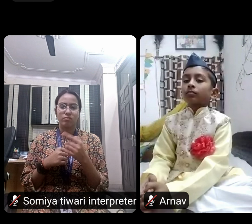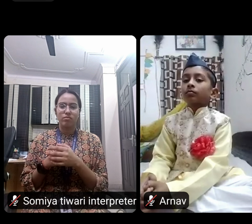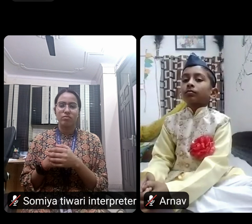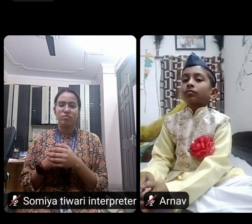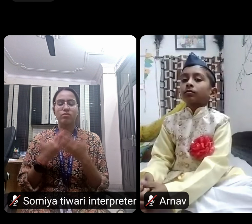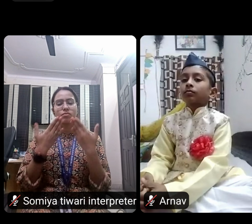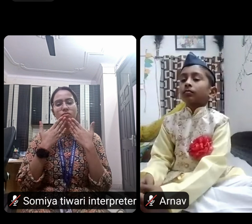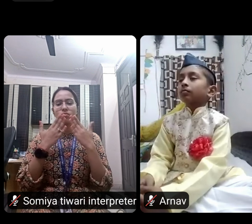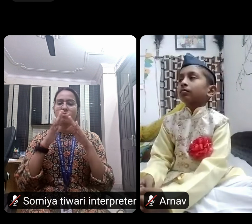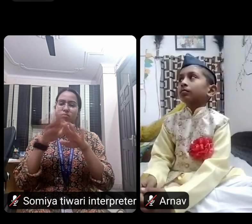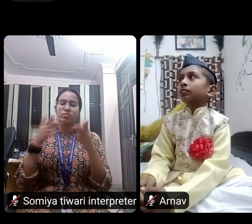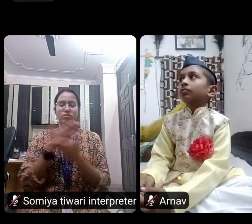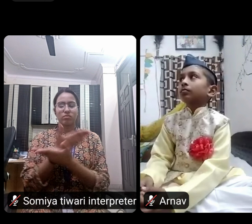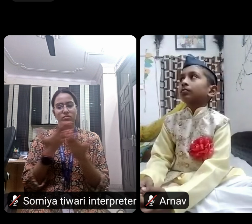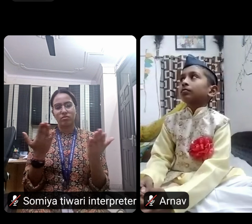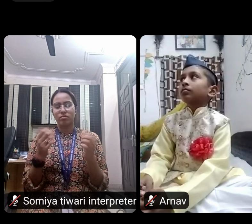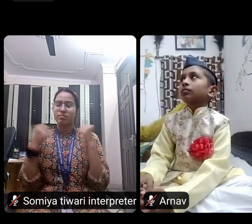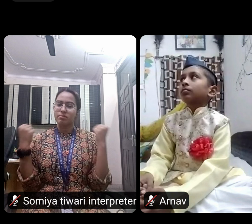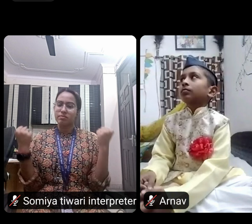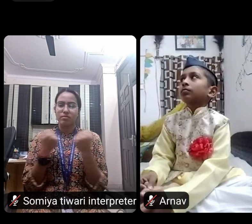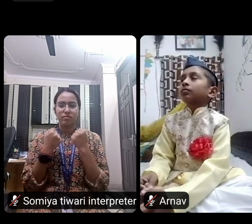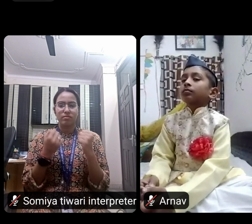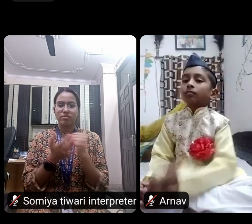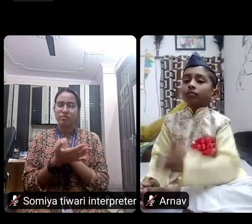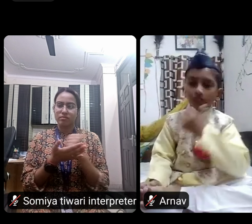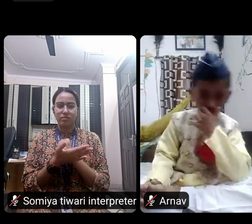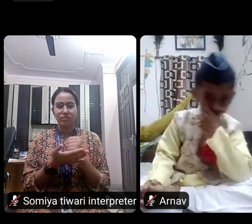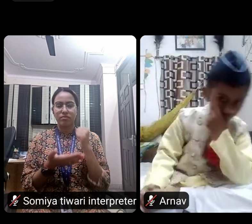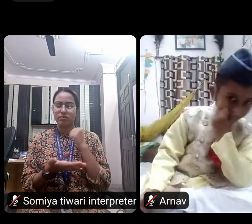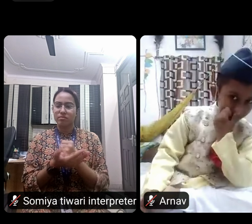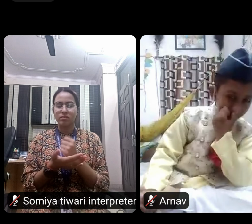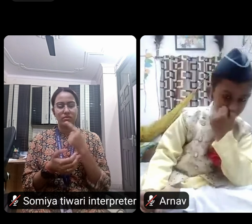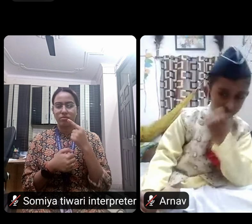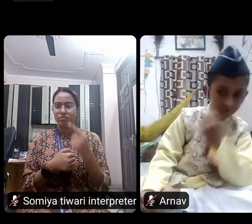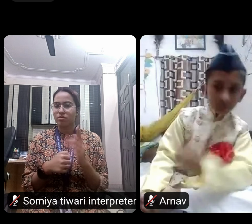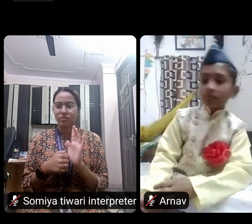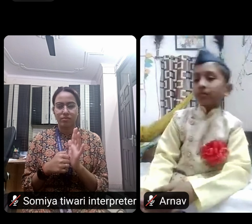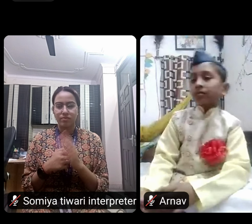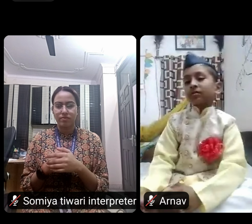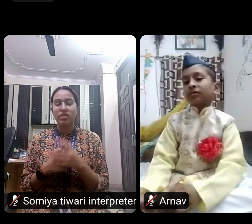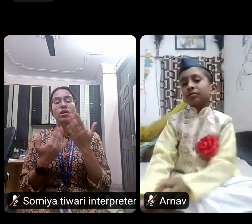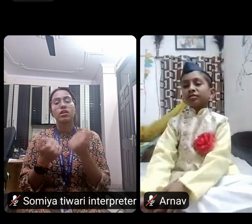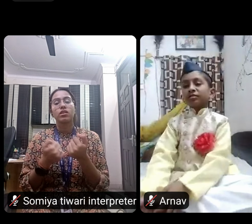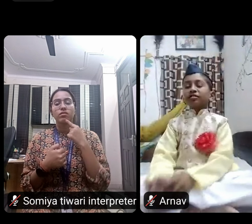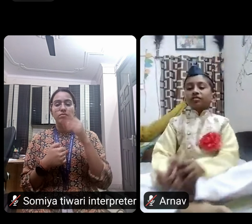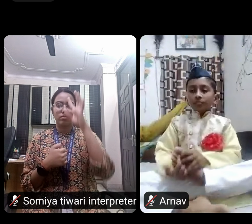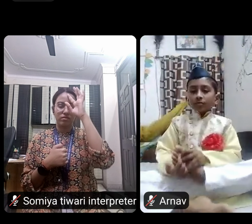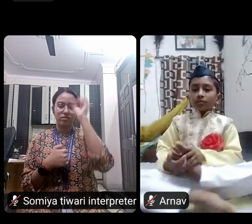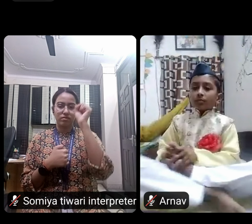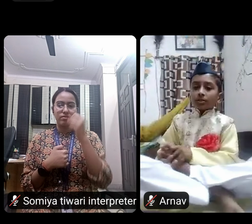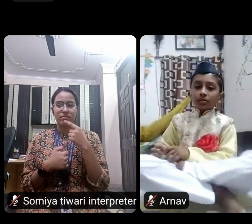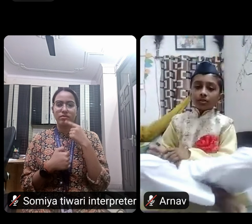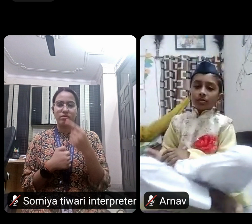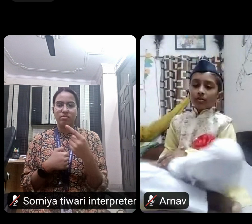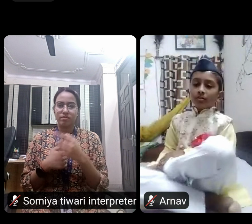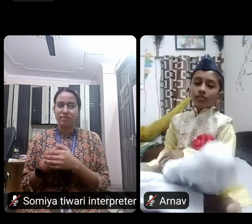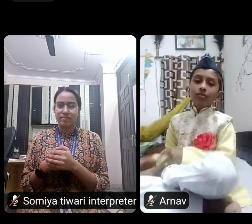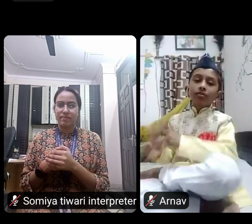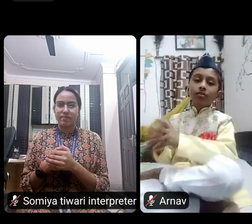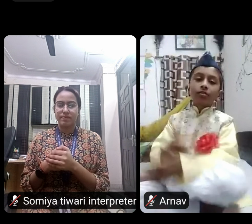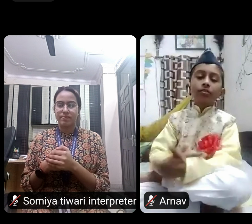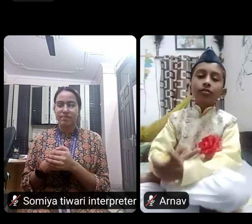मेहनत तो करनी पड़ेगी। इसके लिए मैं एक बार एक कुछ कहीं सुन रहा था, तो उन्होंने एक बात कही थी जो मुझे हमेशा याद रहती है, मैं ज्यादातर सिचुएशंस में